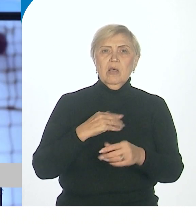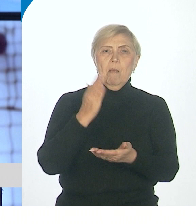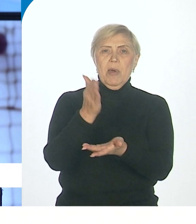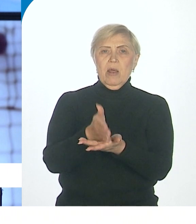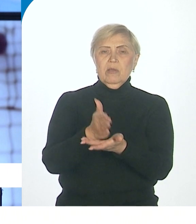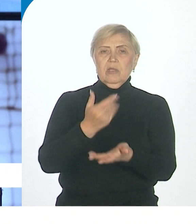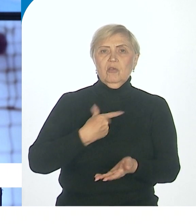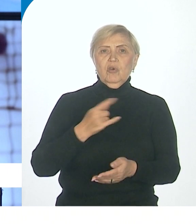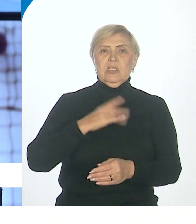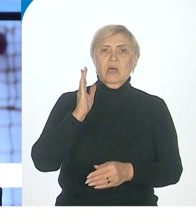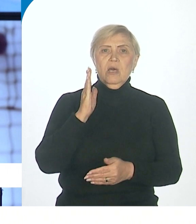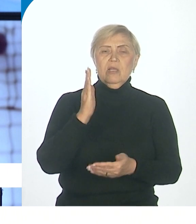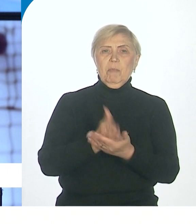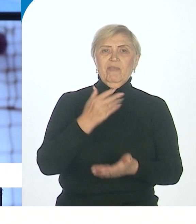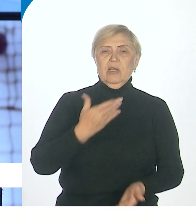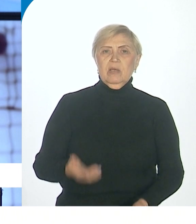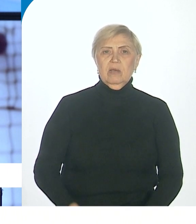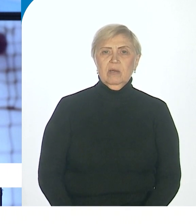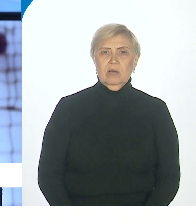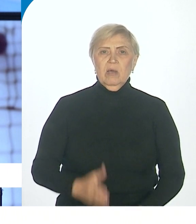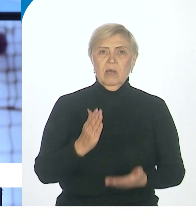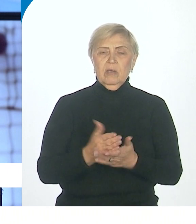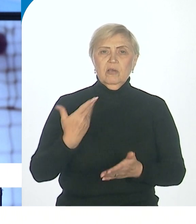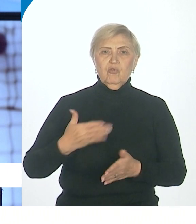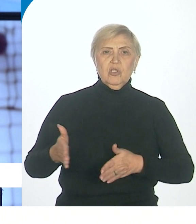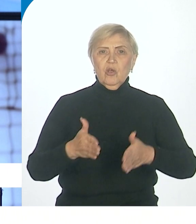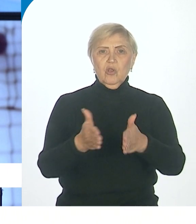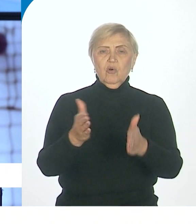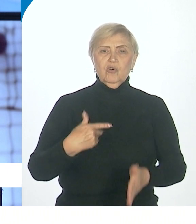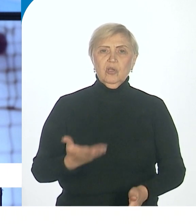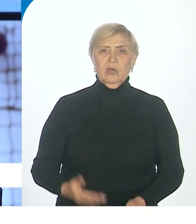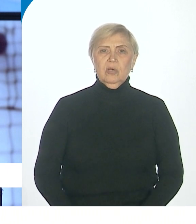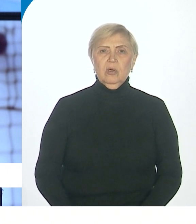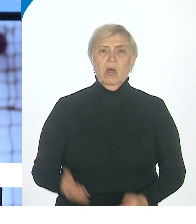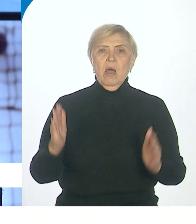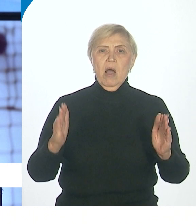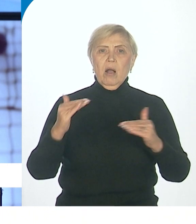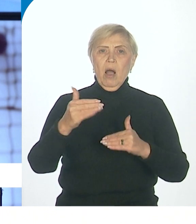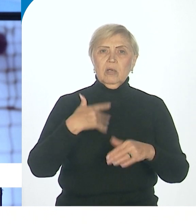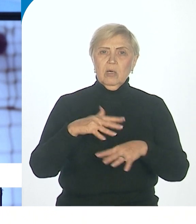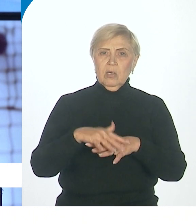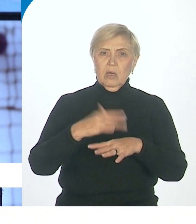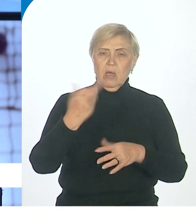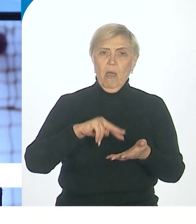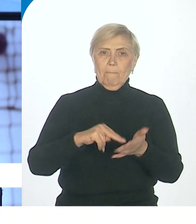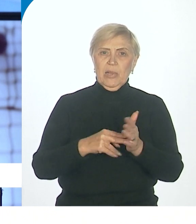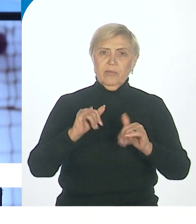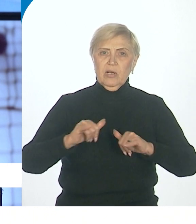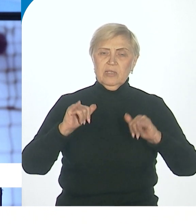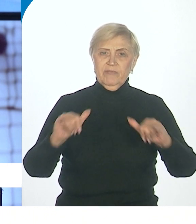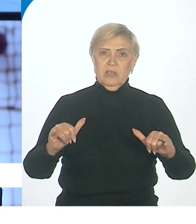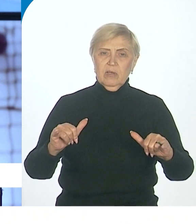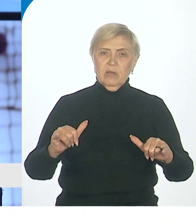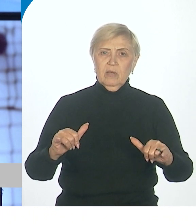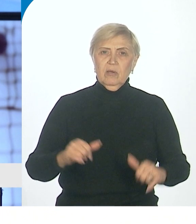дополнительном образовании. Сейчас есть отдельные дорожные кланы, дорожные карты и планы развития БПЛА-движения.